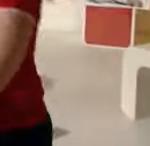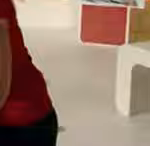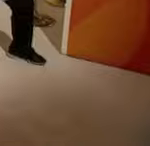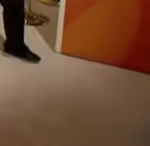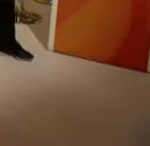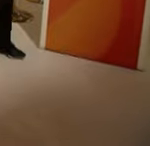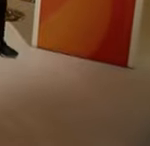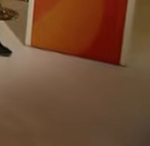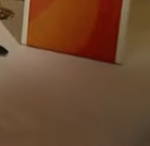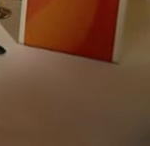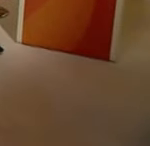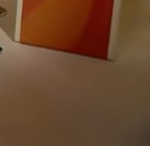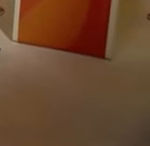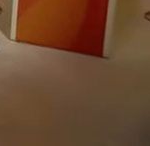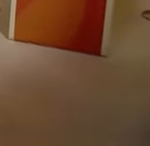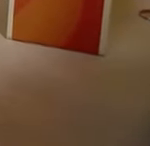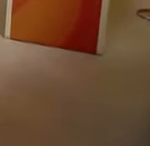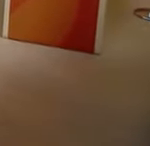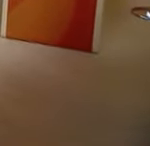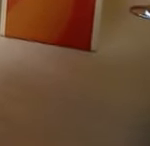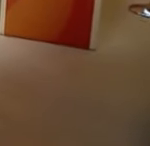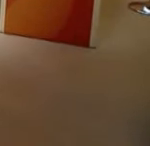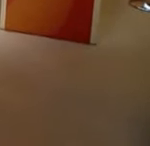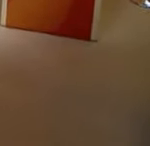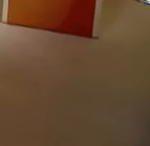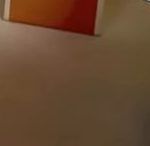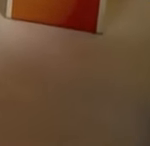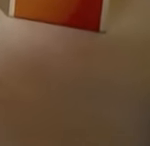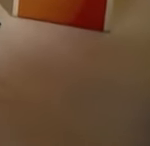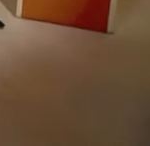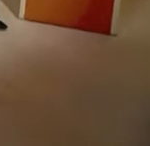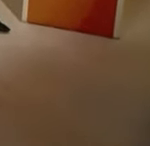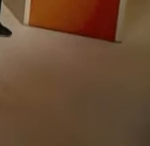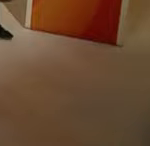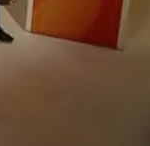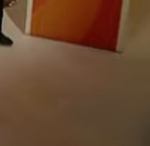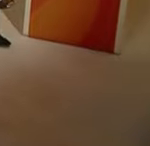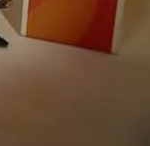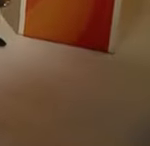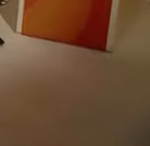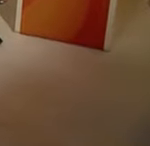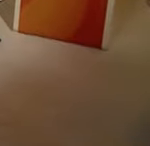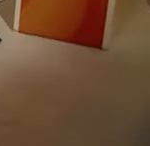A poslední dáme také dolů a pohoupeme. A hop. A houpity. A houpity.